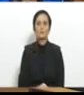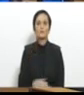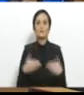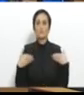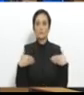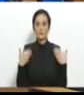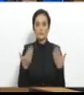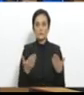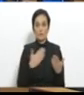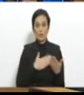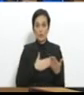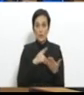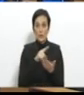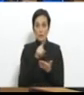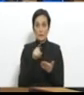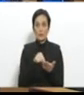გესალმებით ჩემი კითხვა